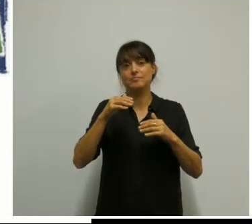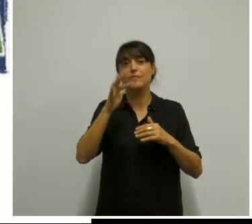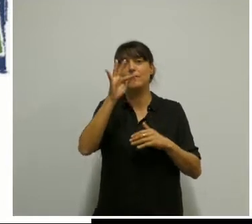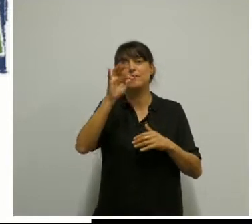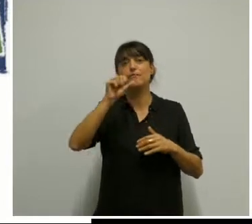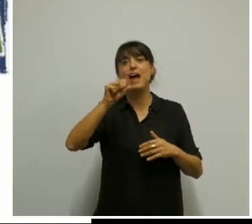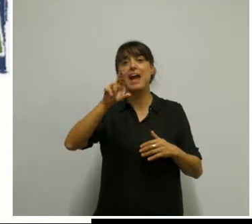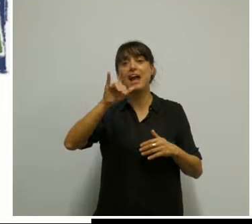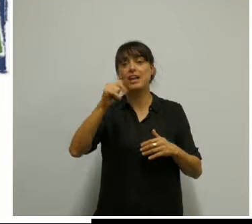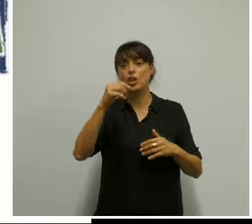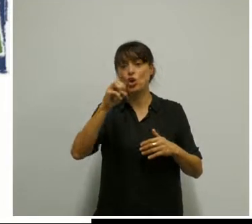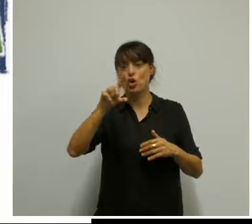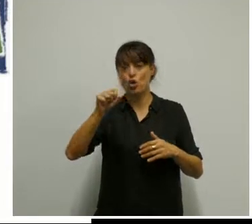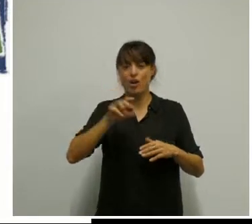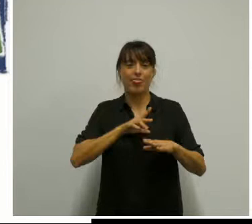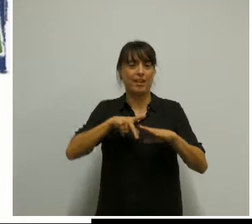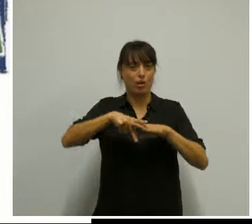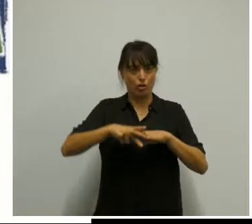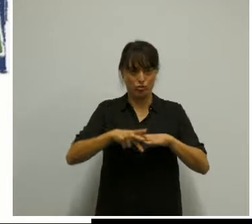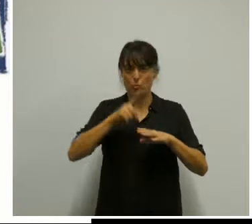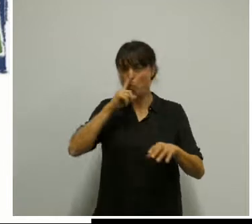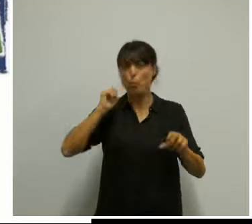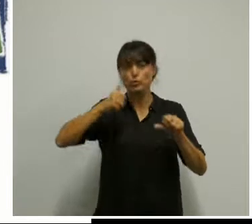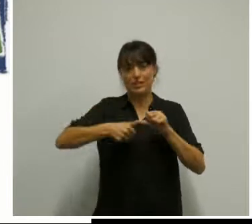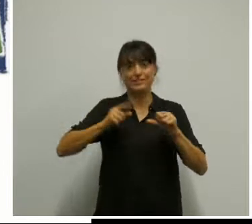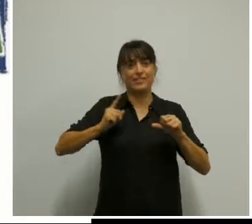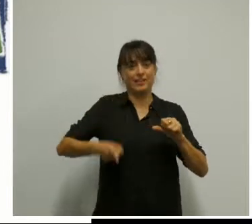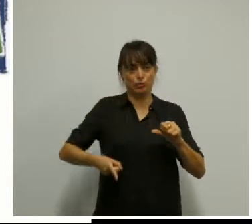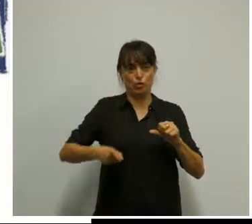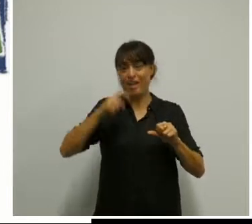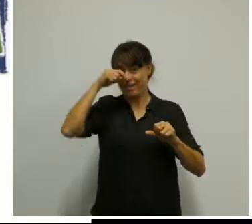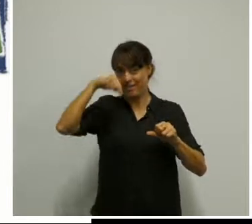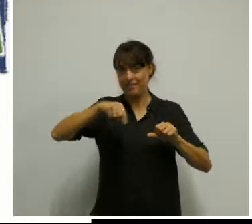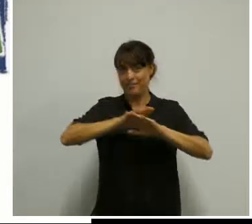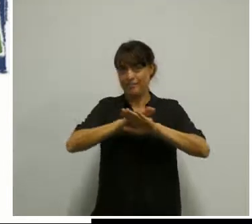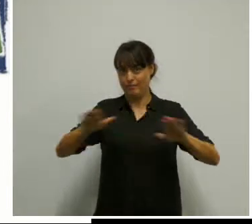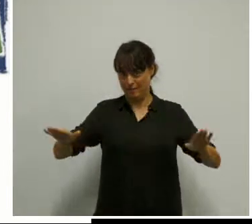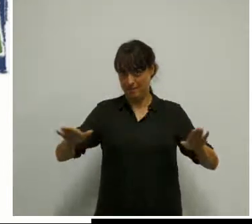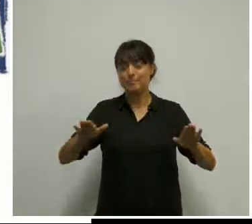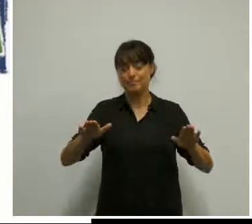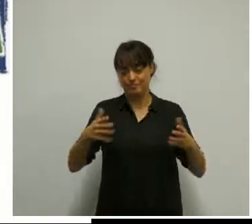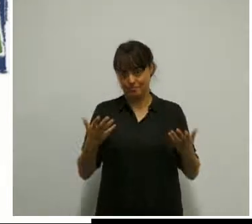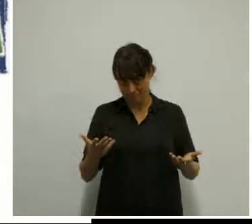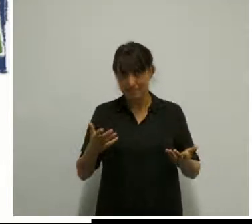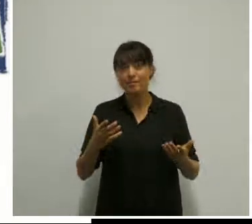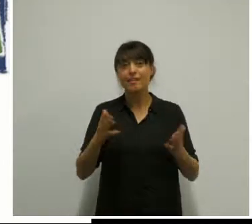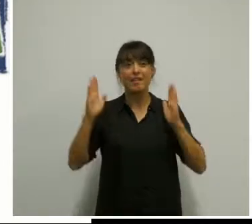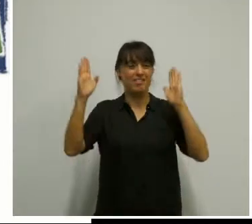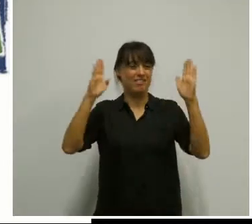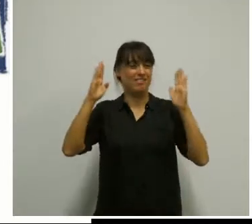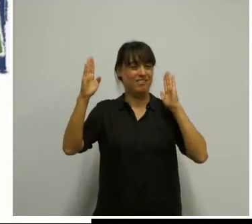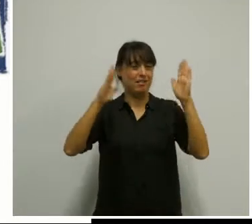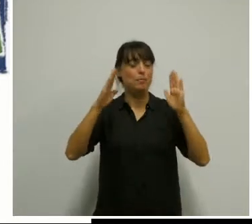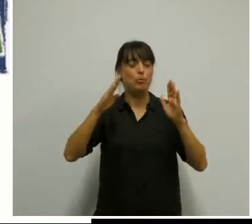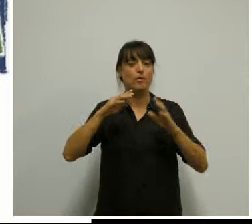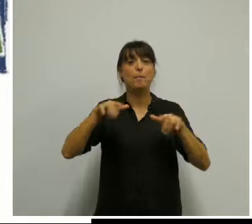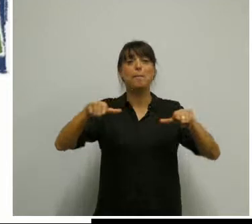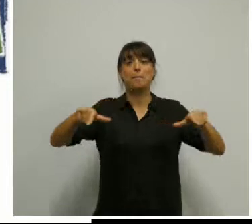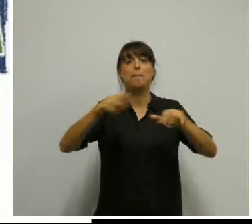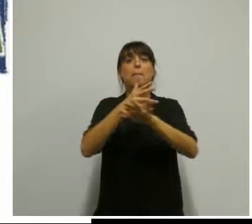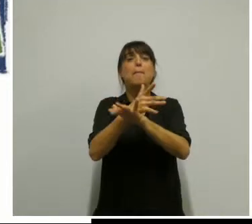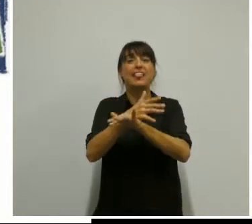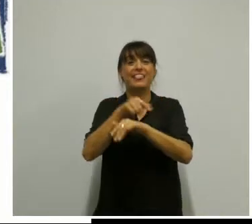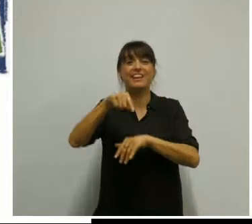molts anys directora de l'escola, aquest any ja he deixat de ser la directora, i com que vam estar vivint un procés de transformació de pati, doncs m'han